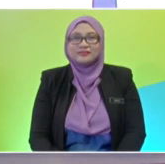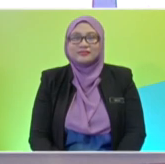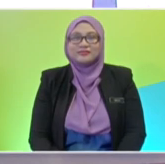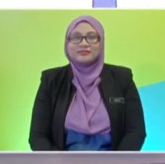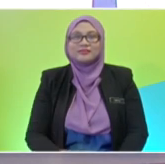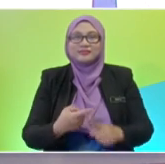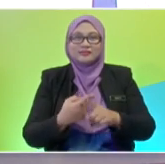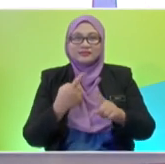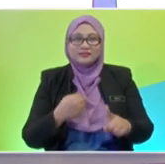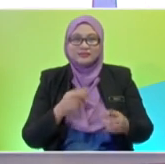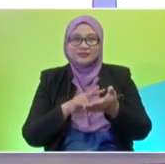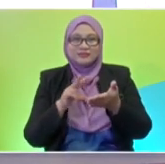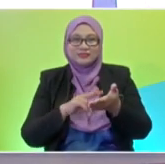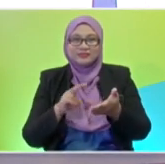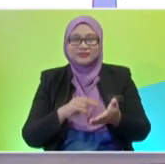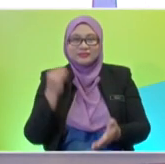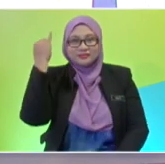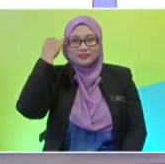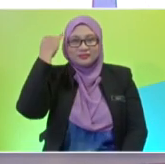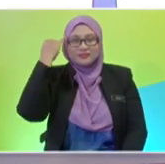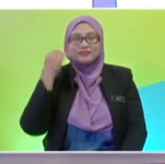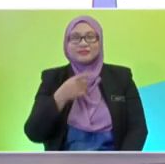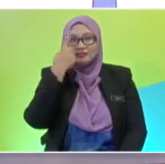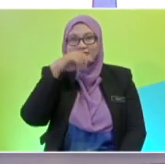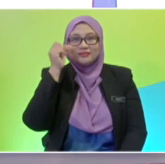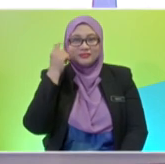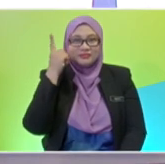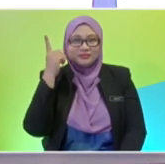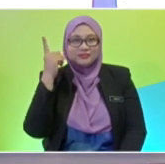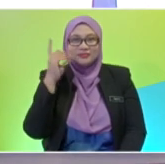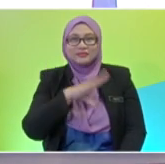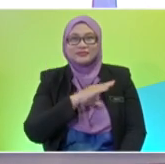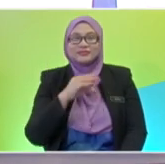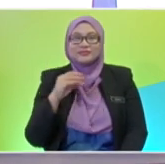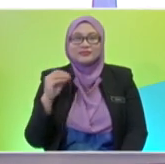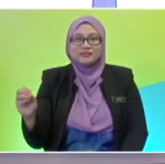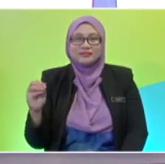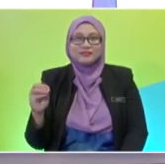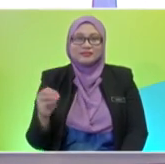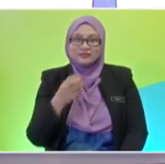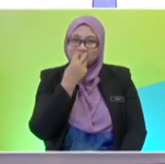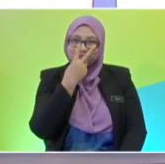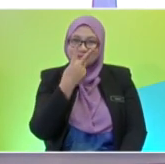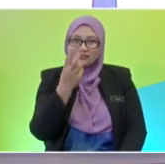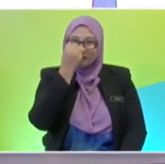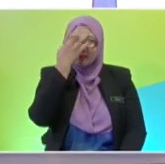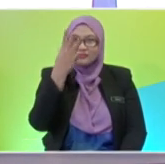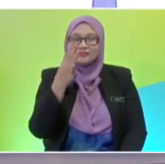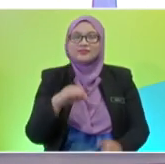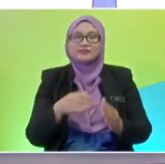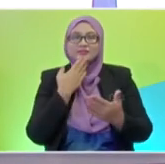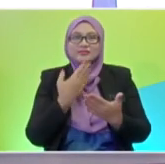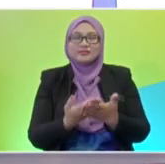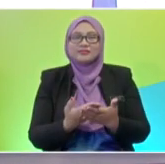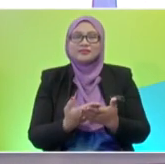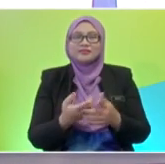juga untuk memahami dan juga dapat meneliti dengan lebih baik berdasarkan soalan